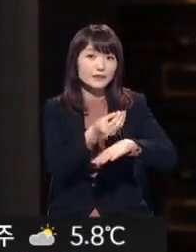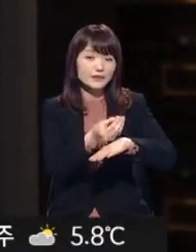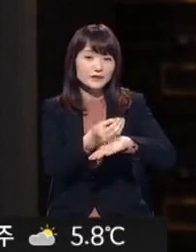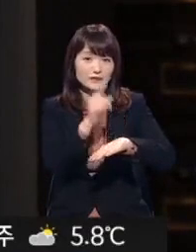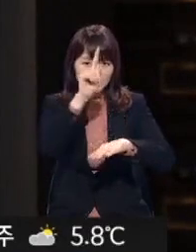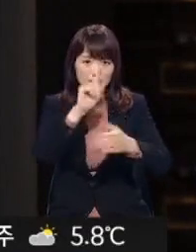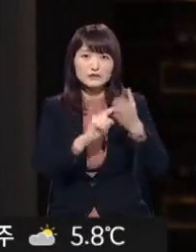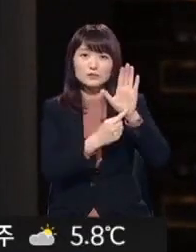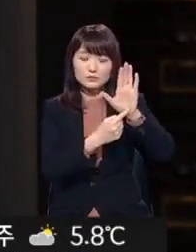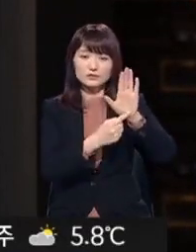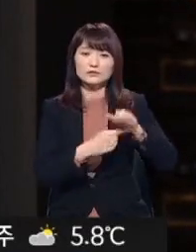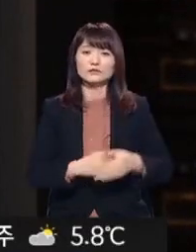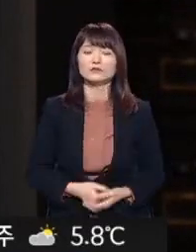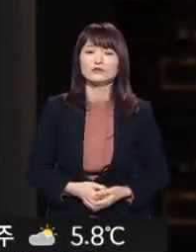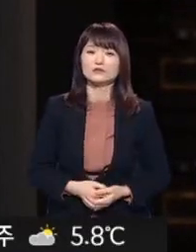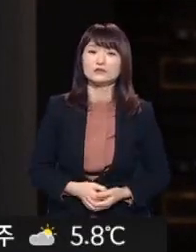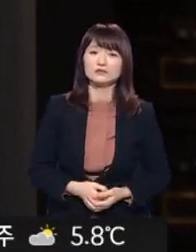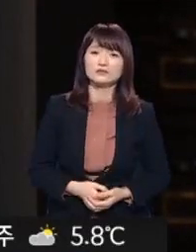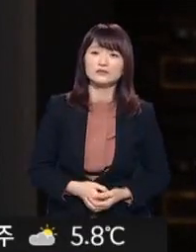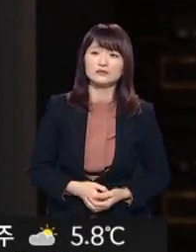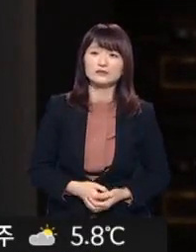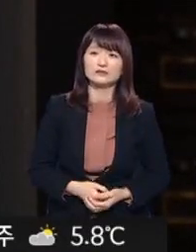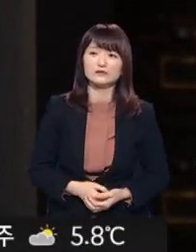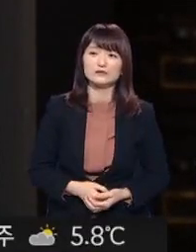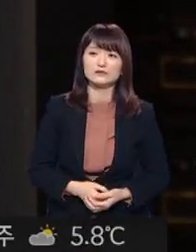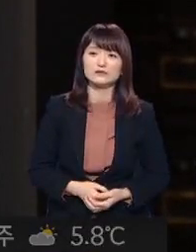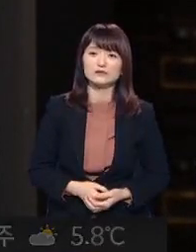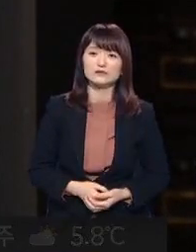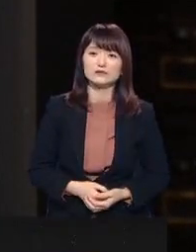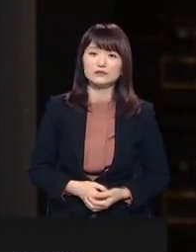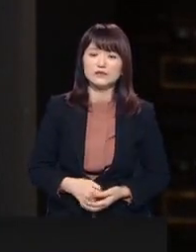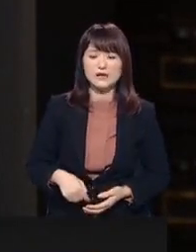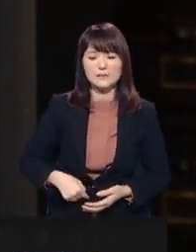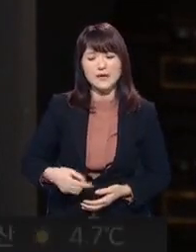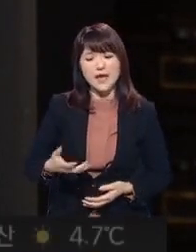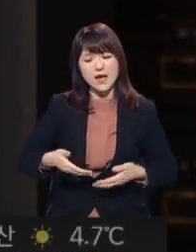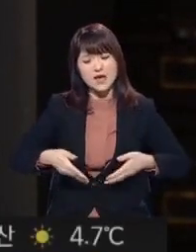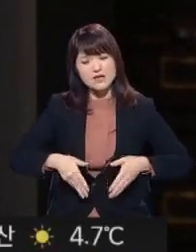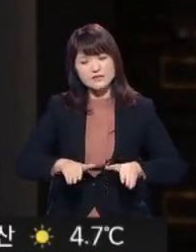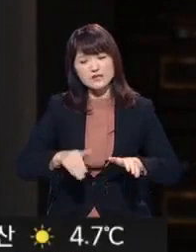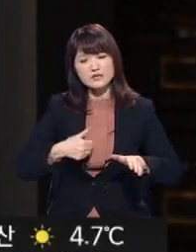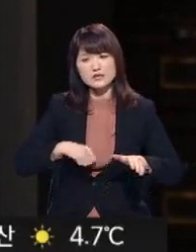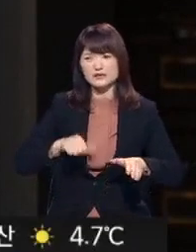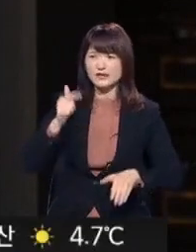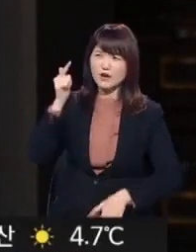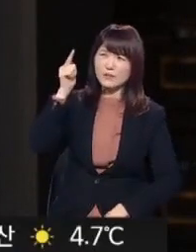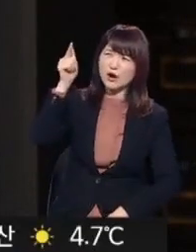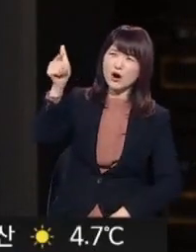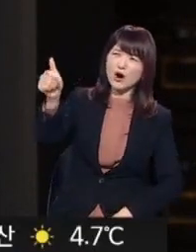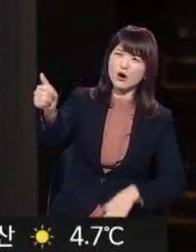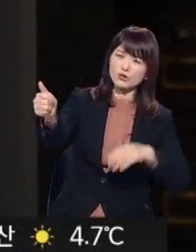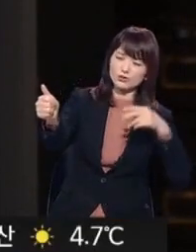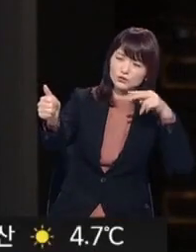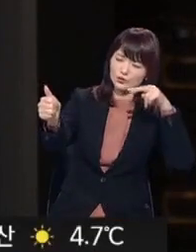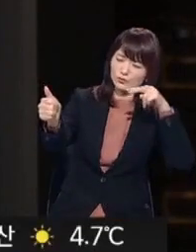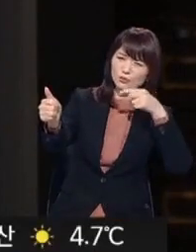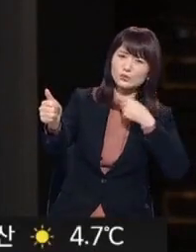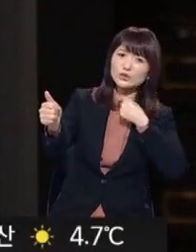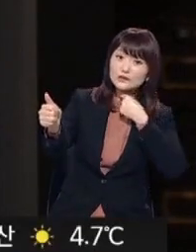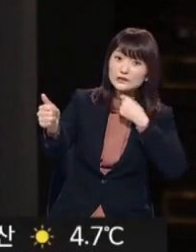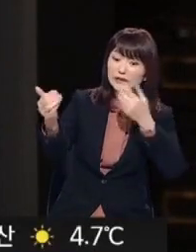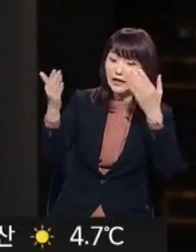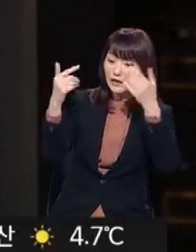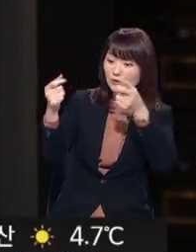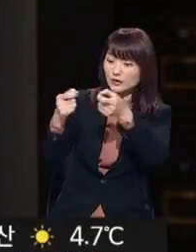하나를 공개했습니다 정말 자기 배 아파서 낳은 자식을 못 발췌해서라도 좀 보고 싶은 마음에